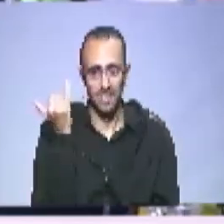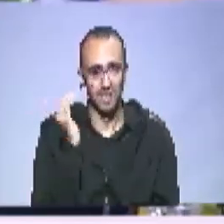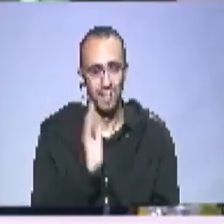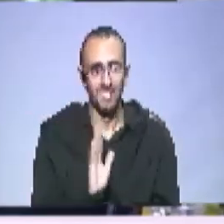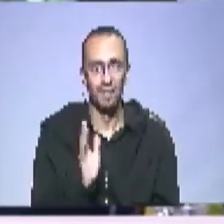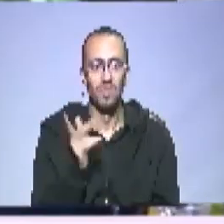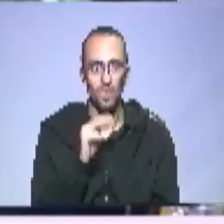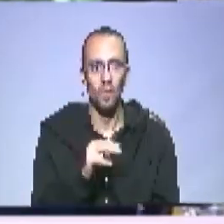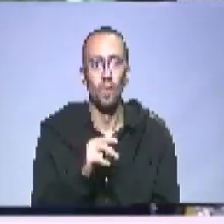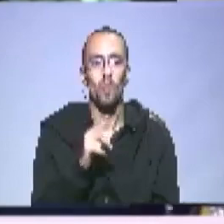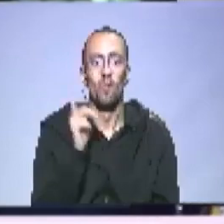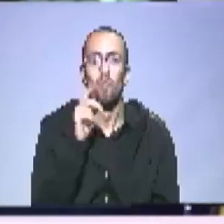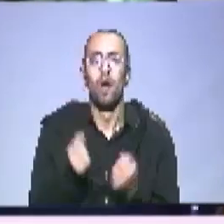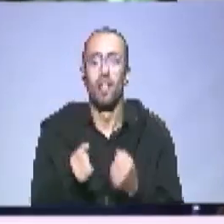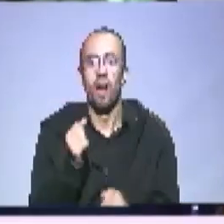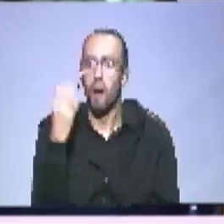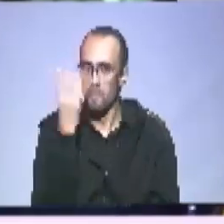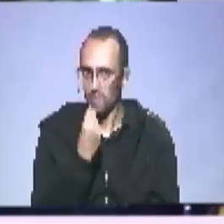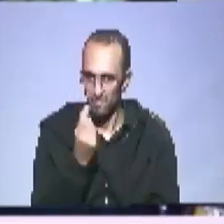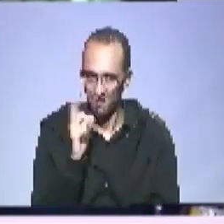ودي ملوخيه اموره،